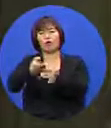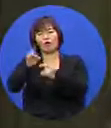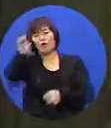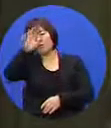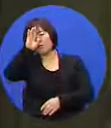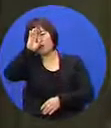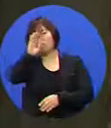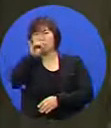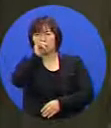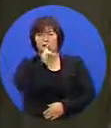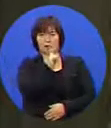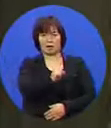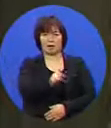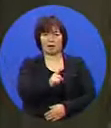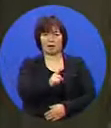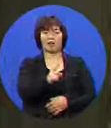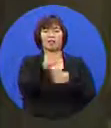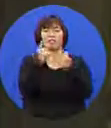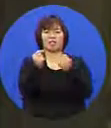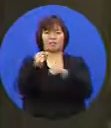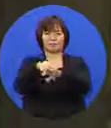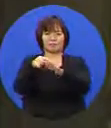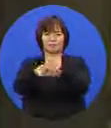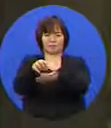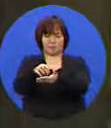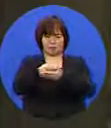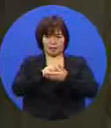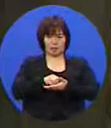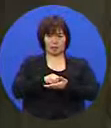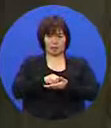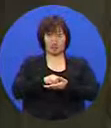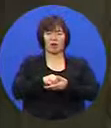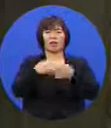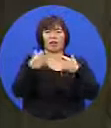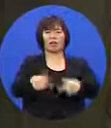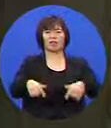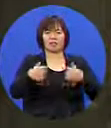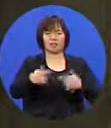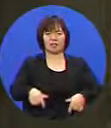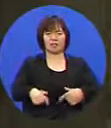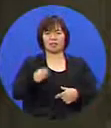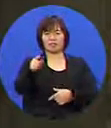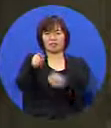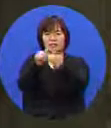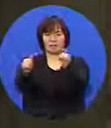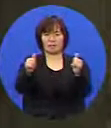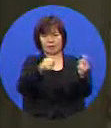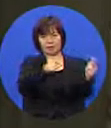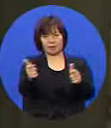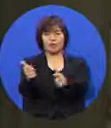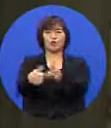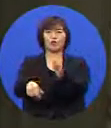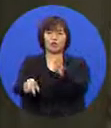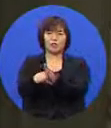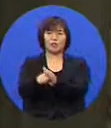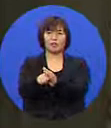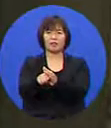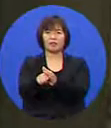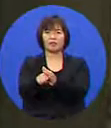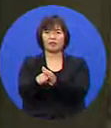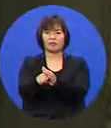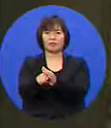병든다 이런 마음을 갖고서 항상 그 사람들을 위해서